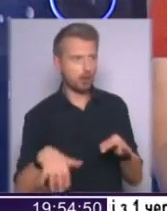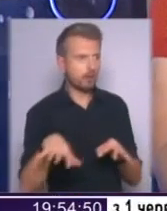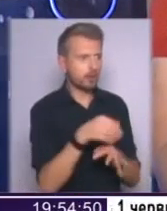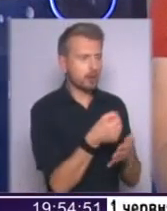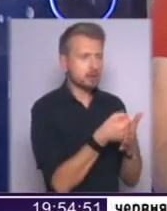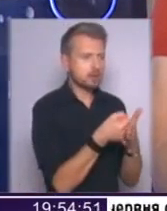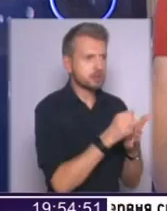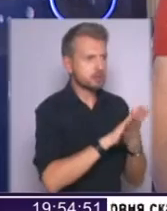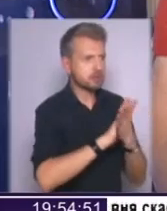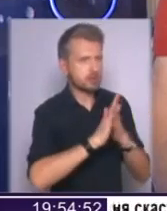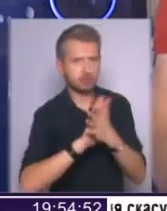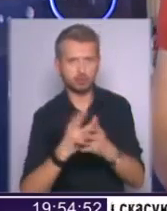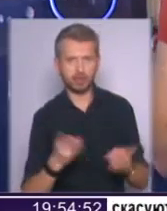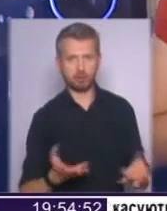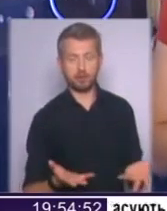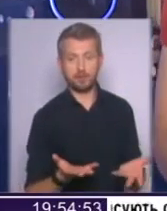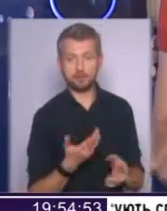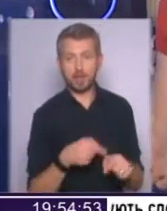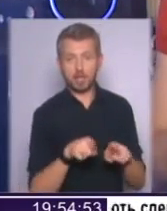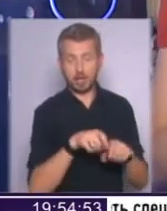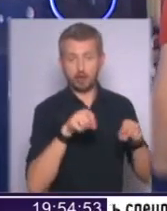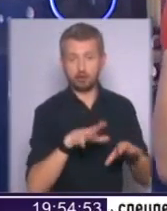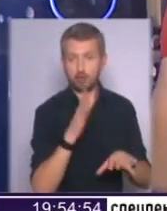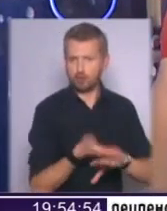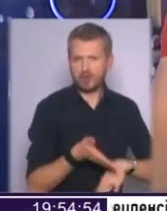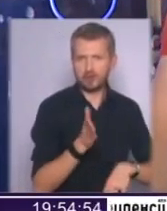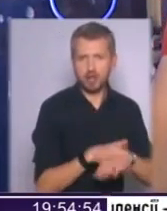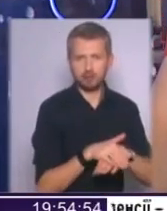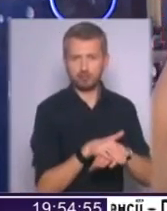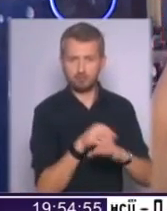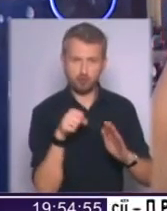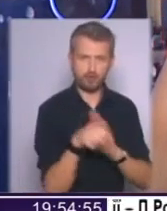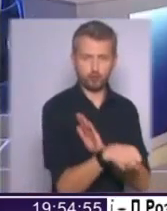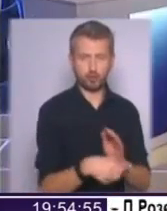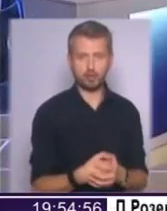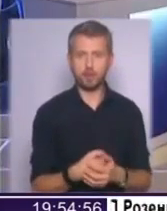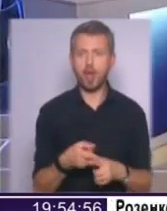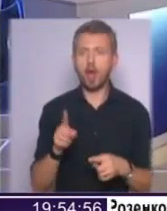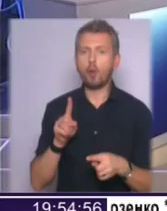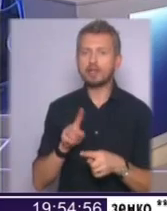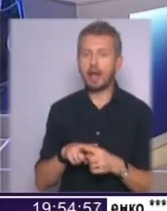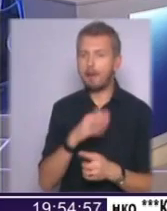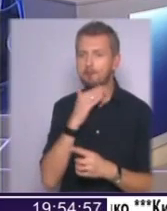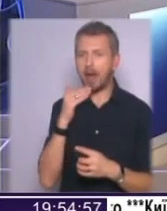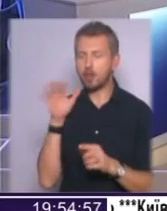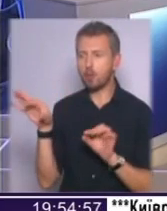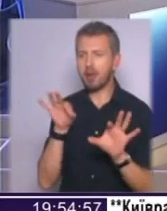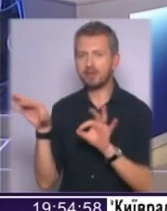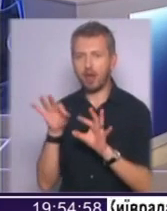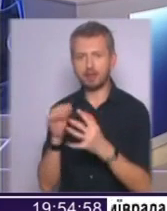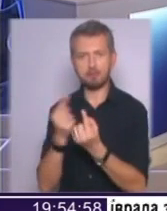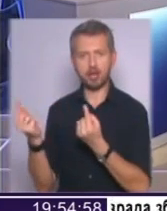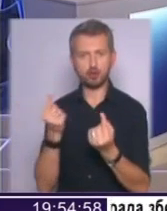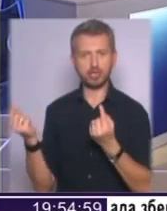різних нюансів, щоб домовитись. І відповідно такі рішення буде набагато складніше проштовхнути. А ось ця багатомандатна мажоритарка, яка ваша думка? Тому що